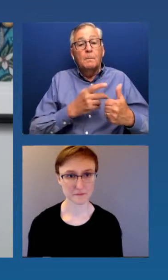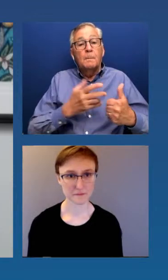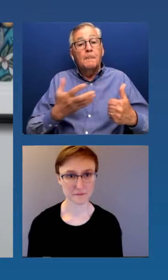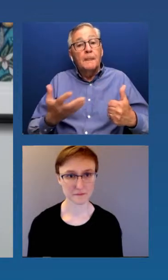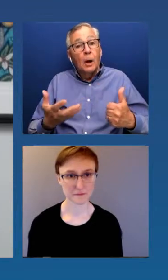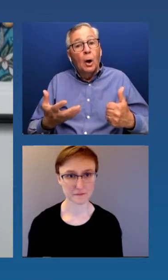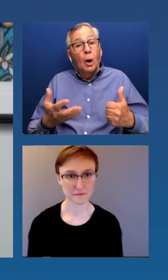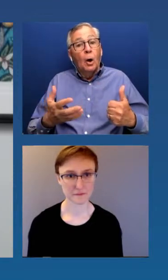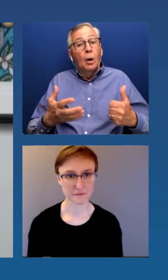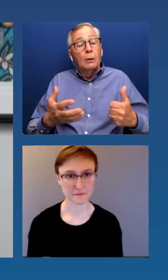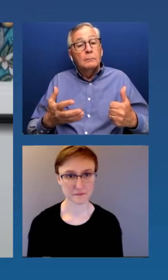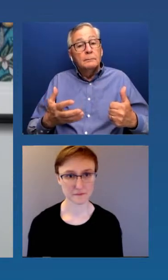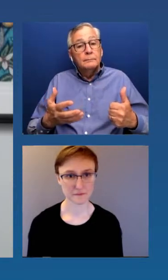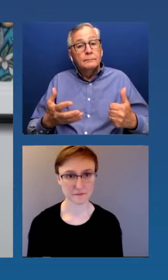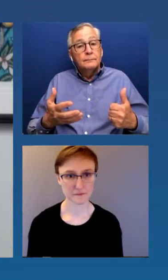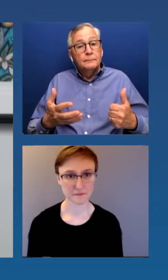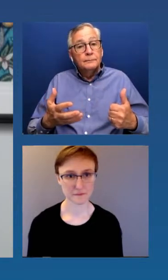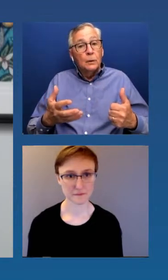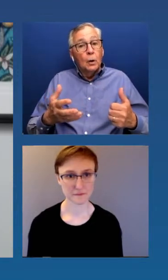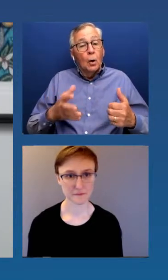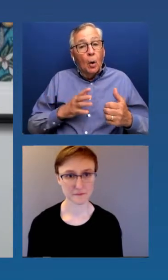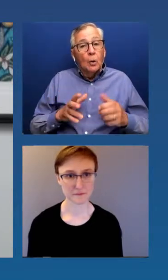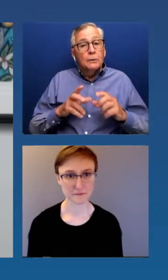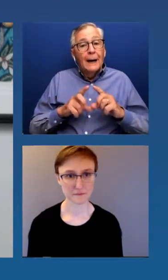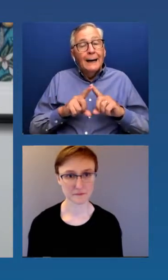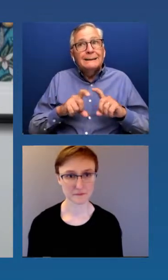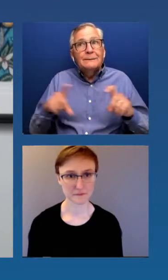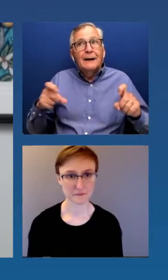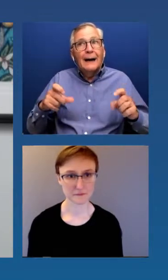on a différentes méthodes